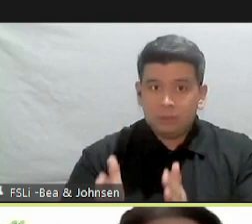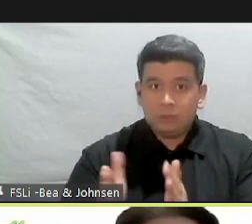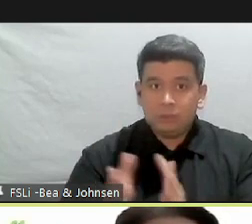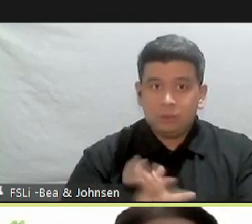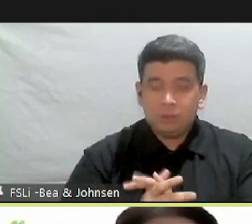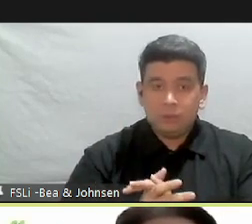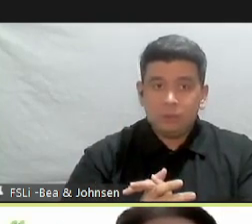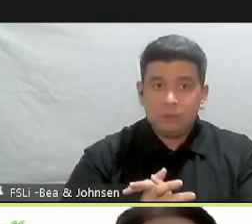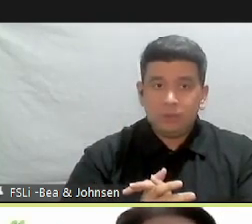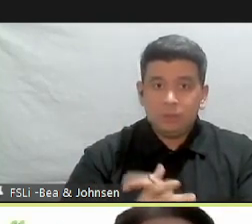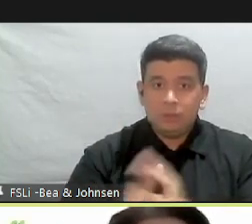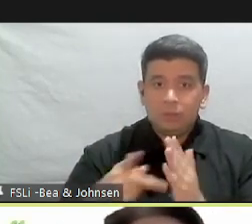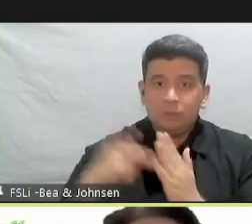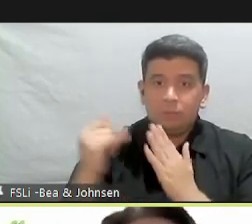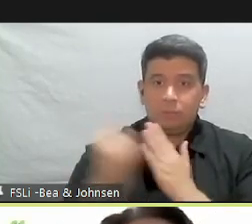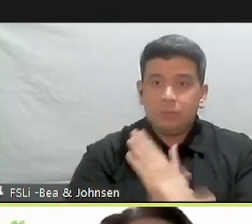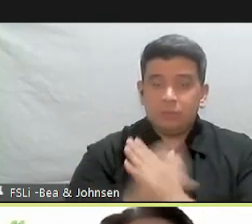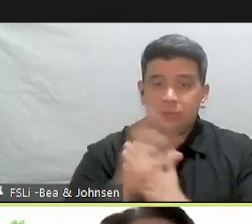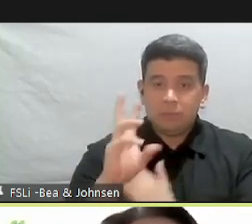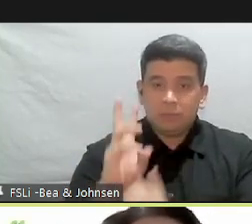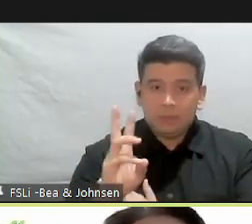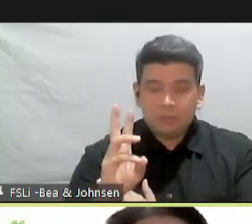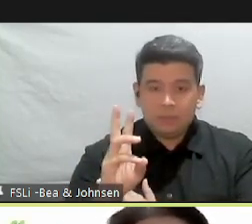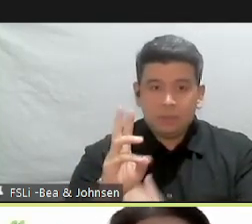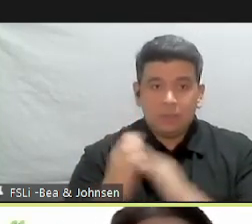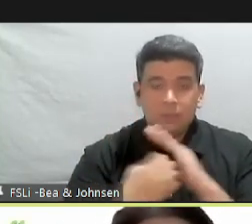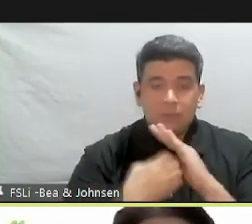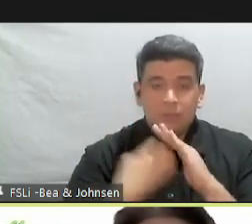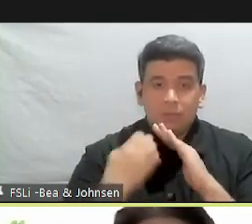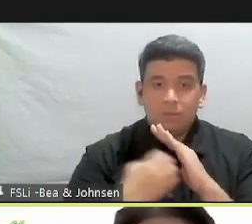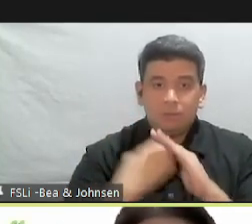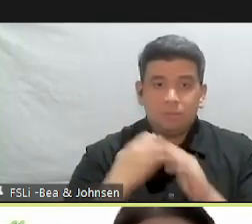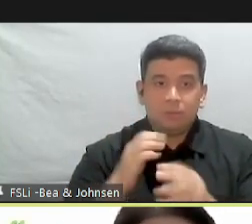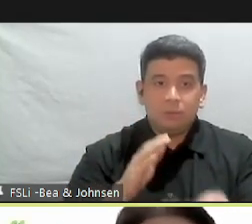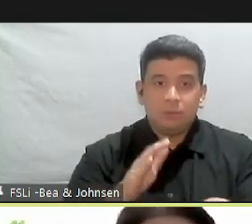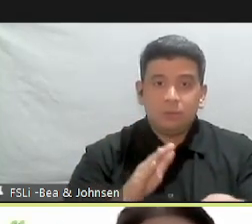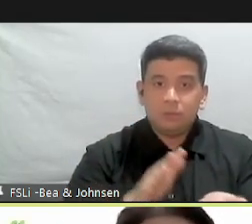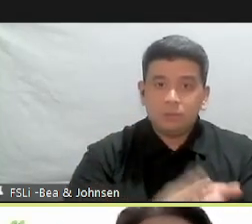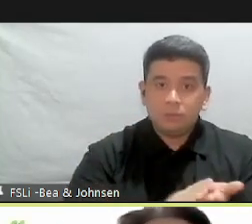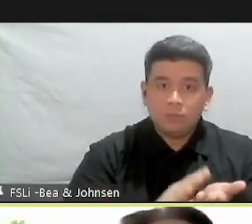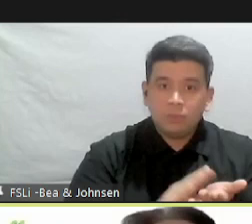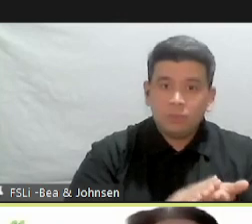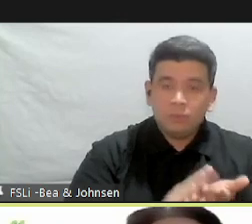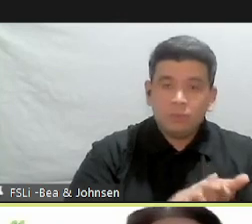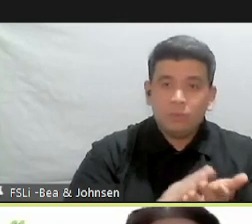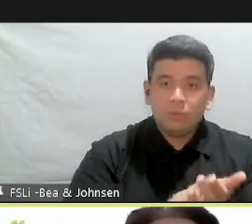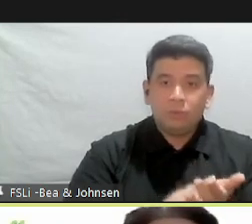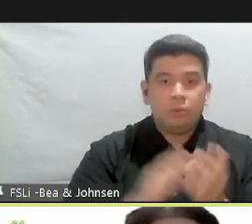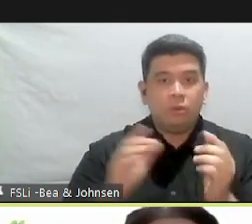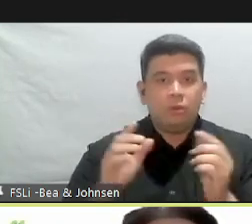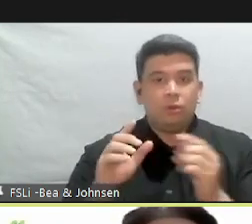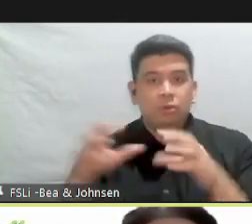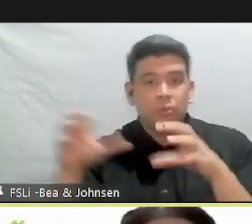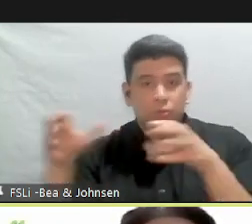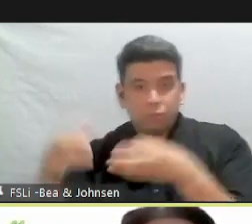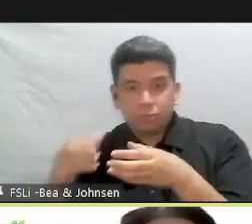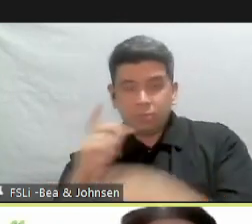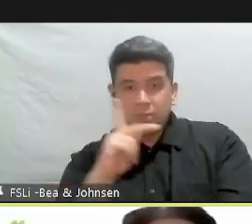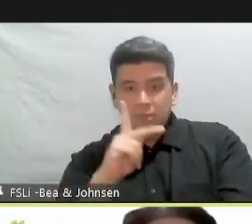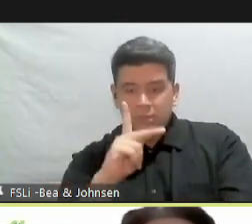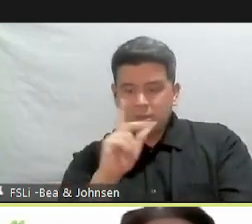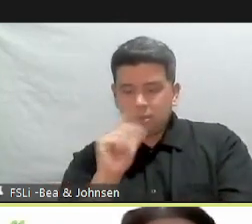ng Project 6 Elementary School na kasama rin natin sa Kalambag Youth. Maraming salamat sa inyo. Ay pinapatunayan niyo, no,